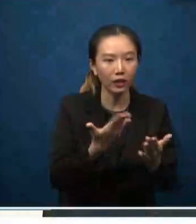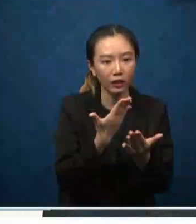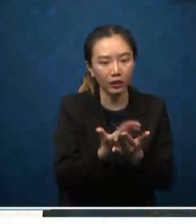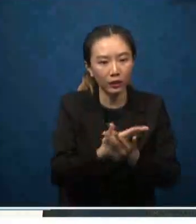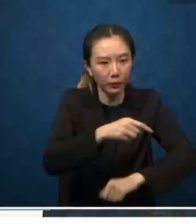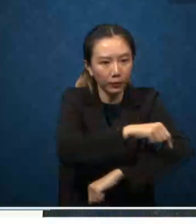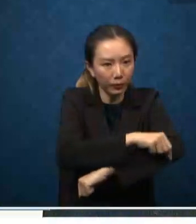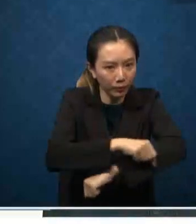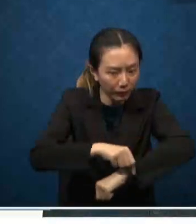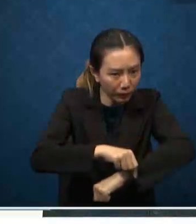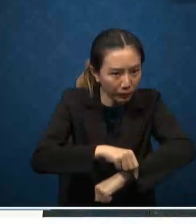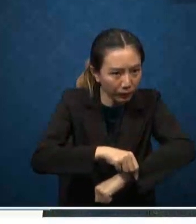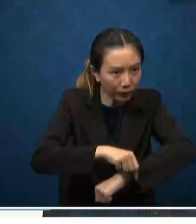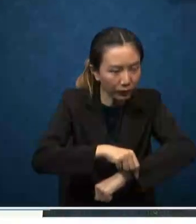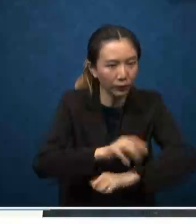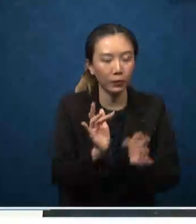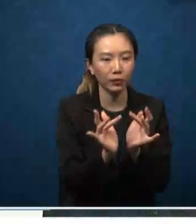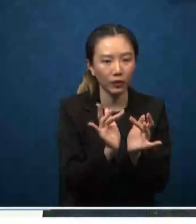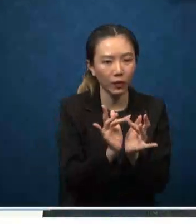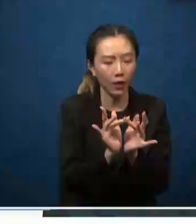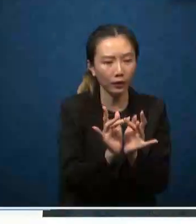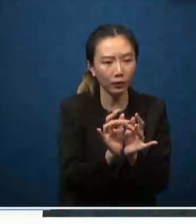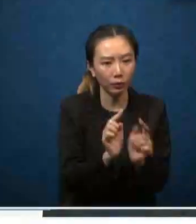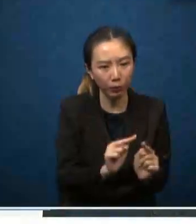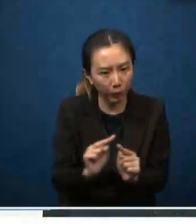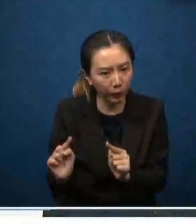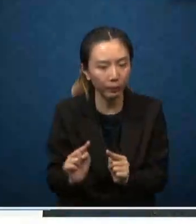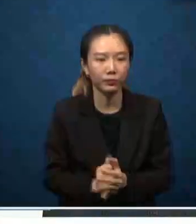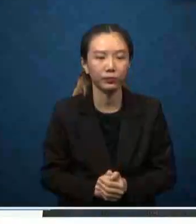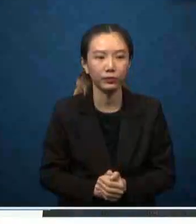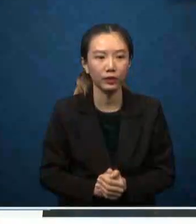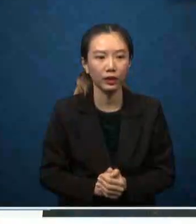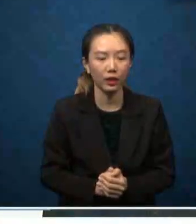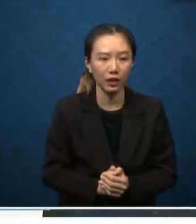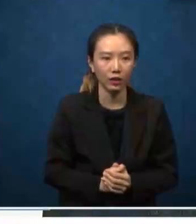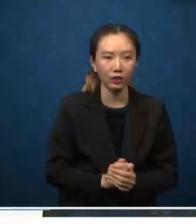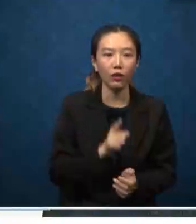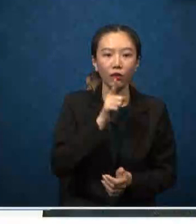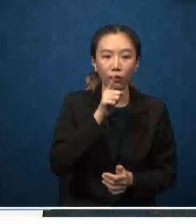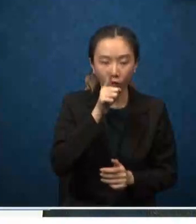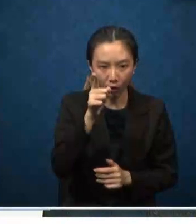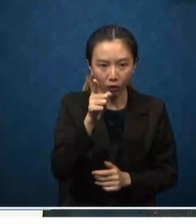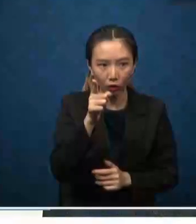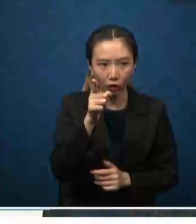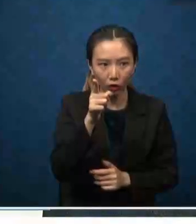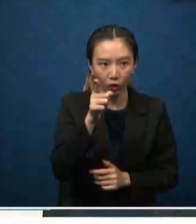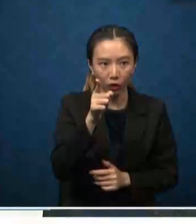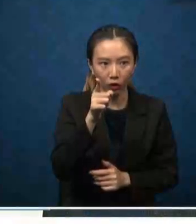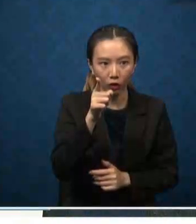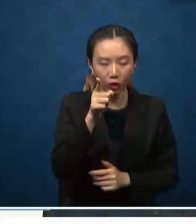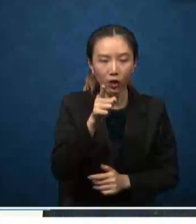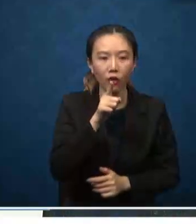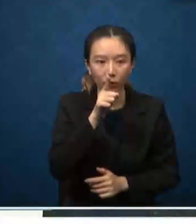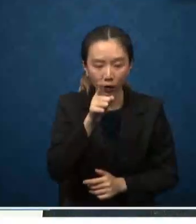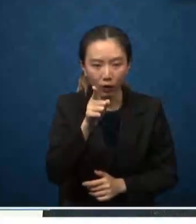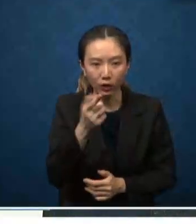เล็กทรอนิกส์มีการกระทำที่นู่นนี่นั่นอะไรให้แจ้งไปยังทางสถาบันการ